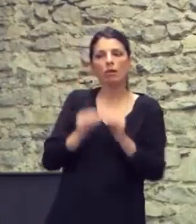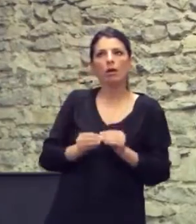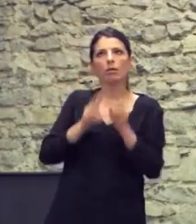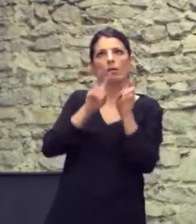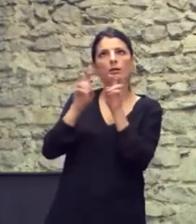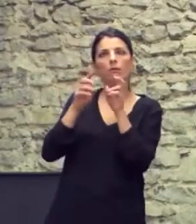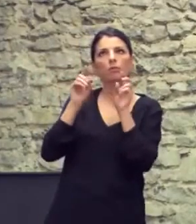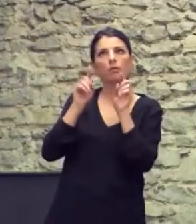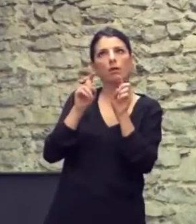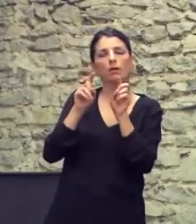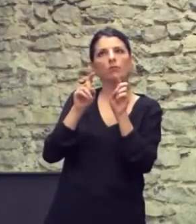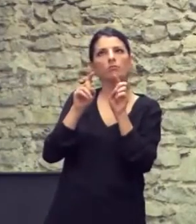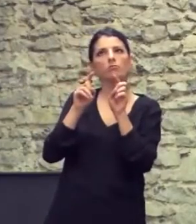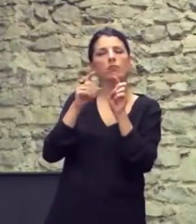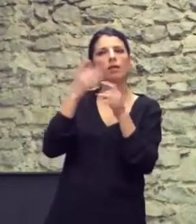beharko da